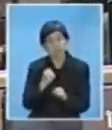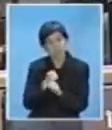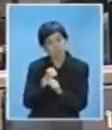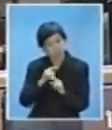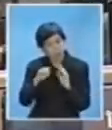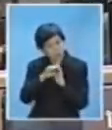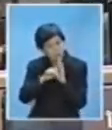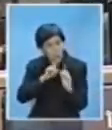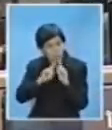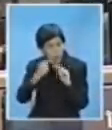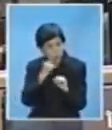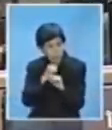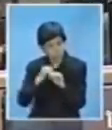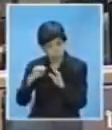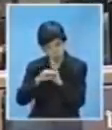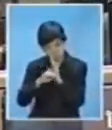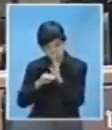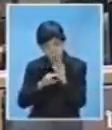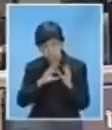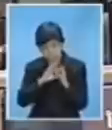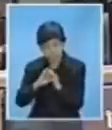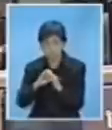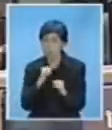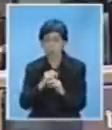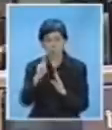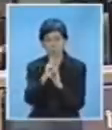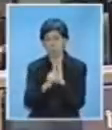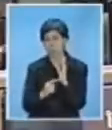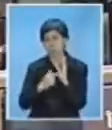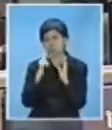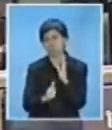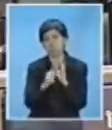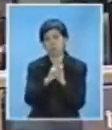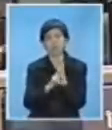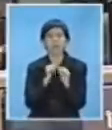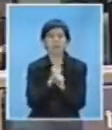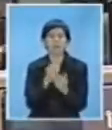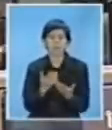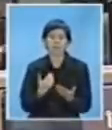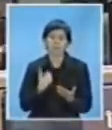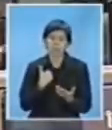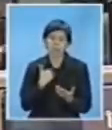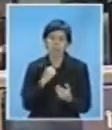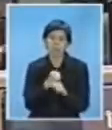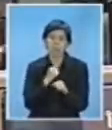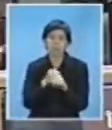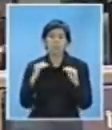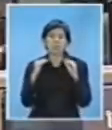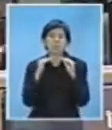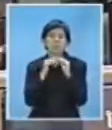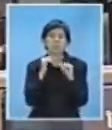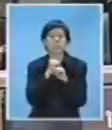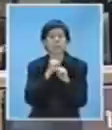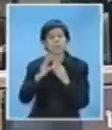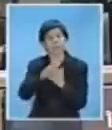จรจาให้ใช้หลักการที่พึ่งพากฎหมายอ้างอิงกฎหมายมากขึ้นก็จะสามารถรักษาสิทธิของประเทศ